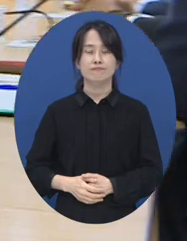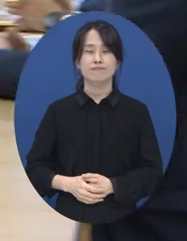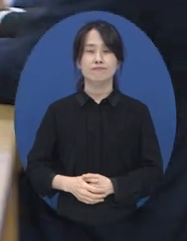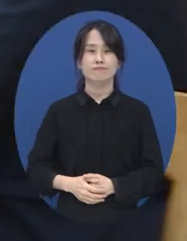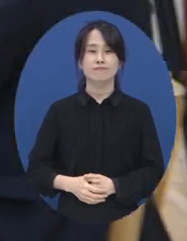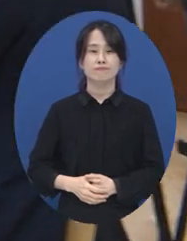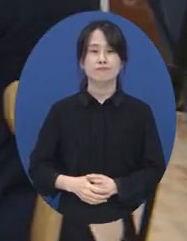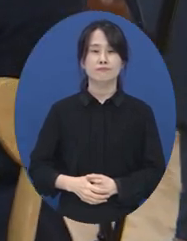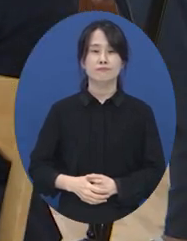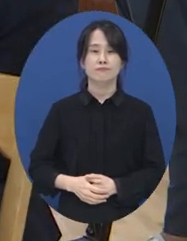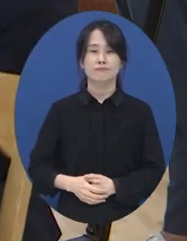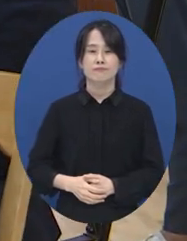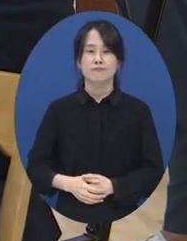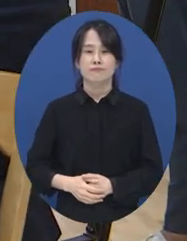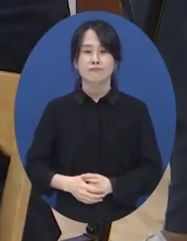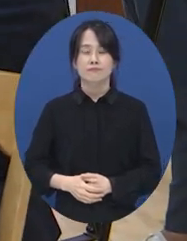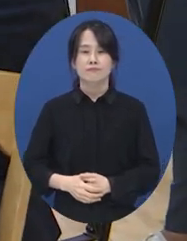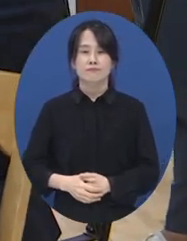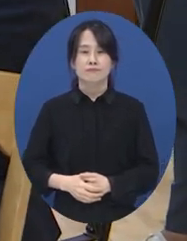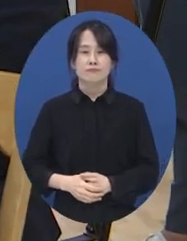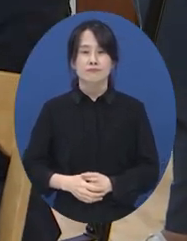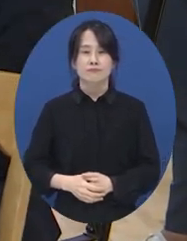효창 십니다